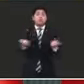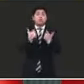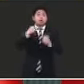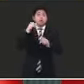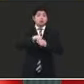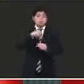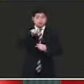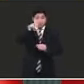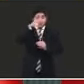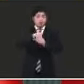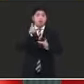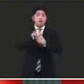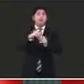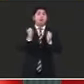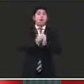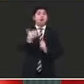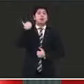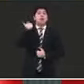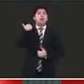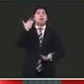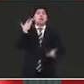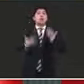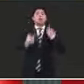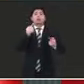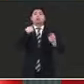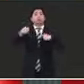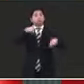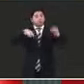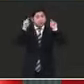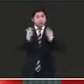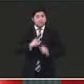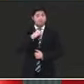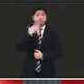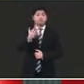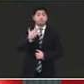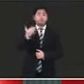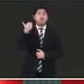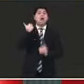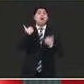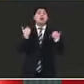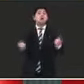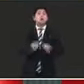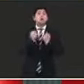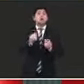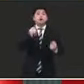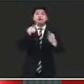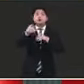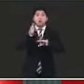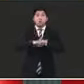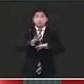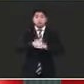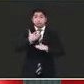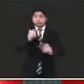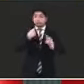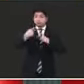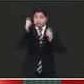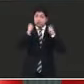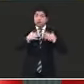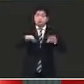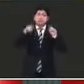Bu çerçevede yeni değerlendirmeler yaptık yeni çalışmaların istişaresini gerçekleştirdik